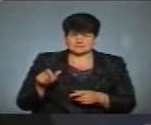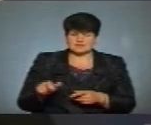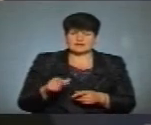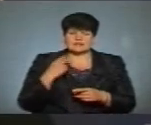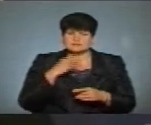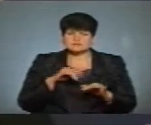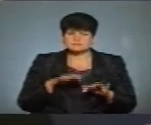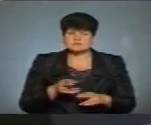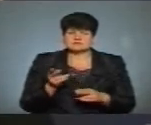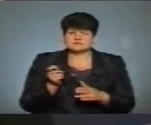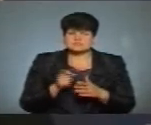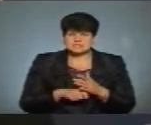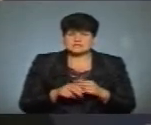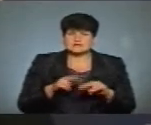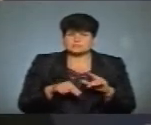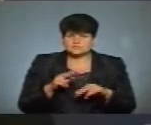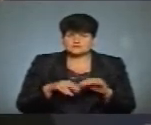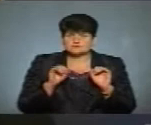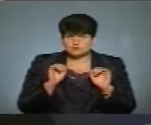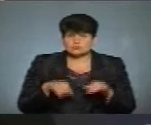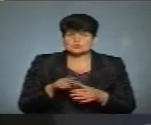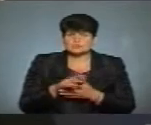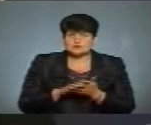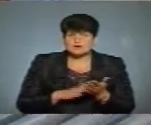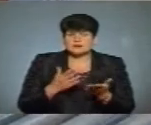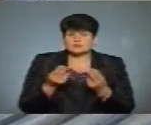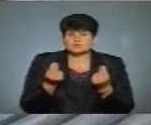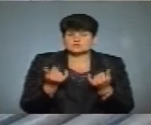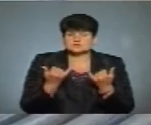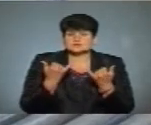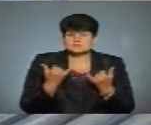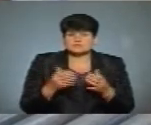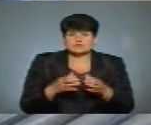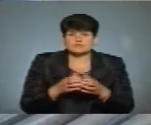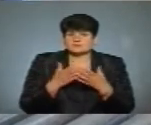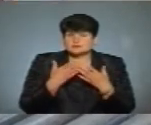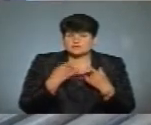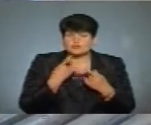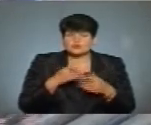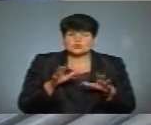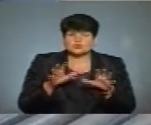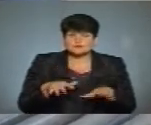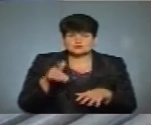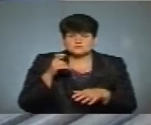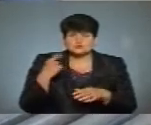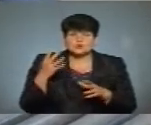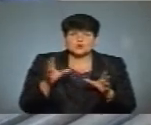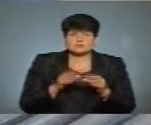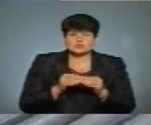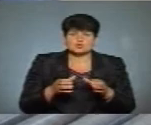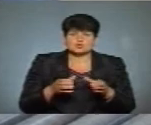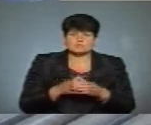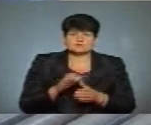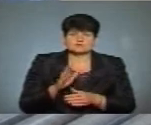закрили. Відтак будівництво меморіалу можна продовжувати, але коштів для цього зараз в громади немає, каже голова Чортківської об'єднаної громади